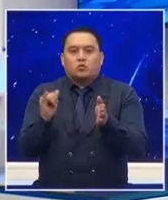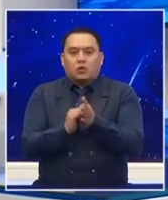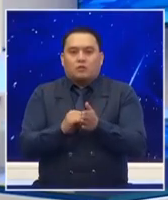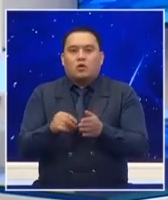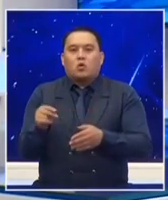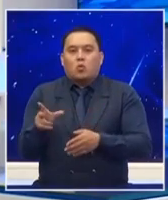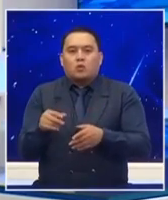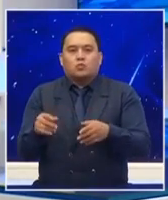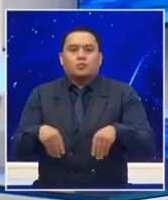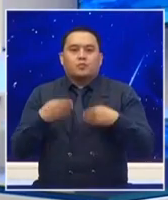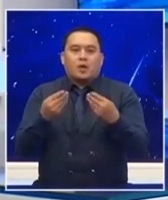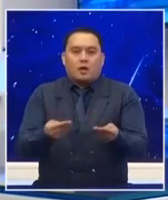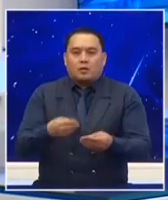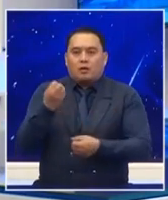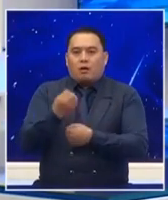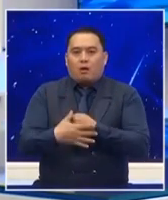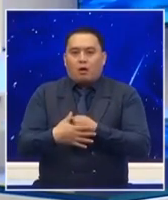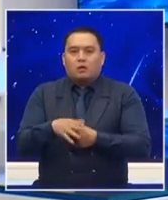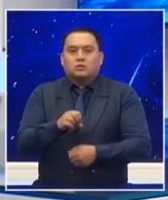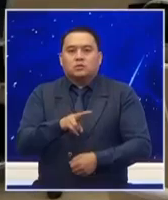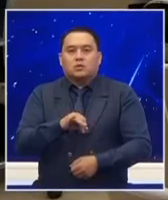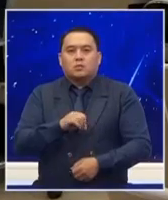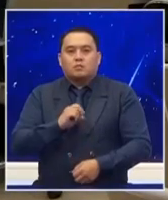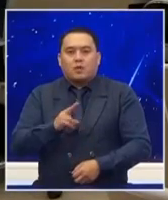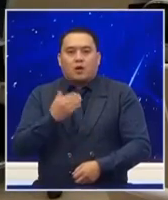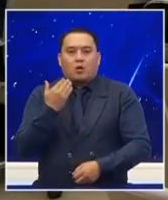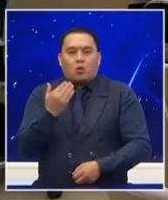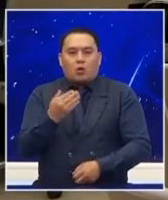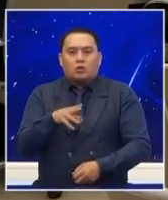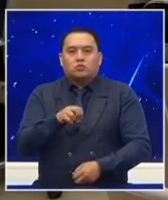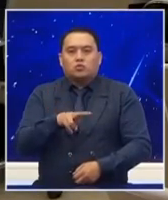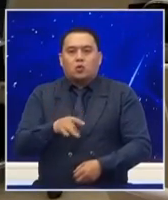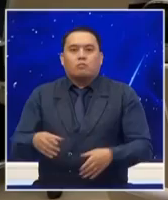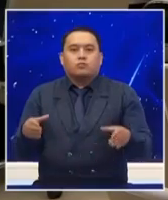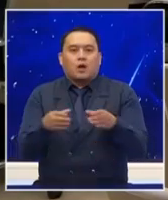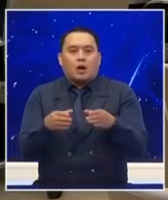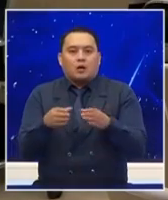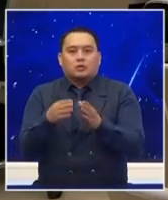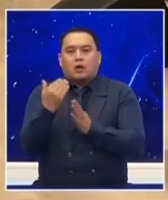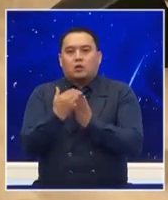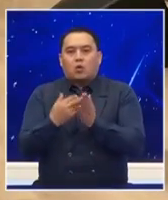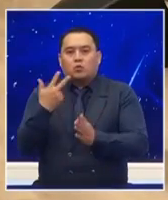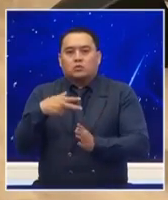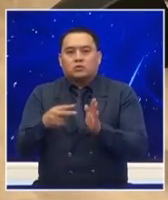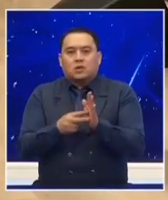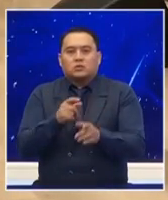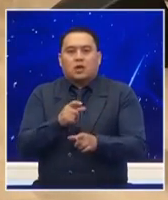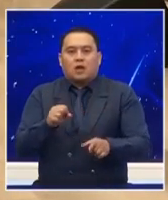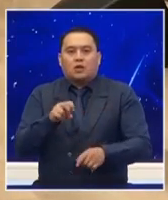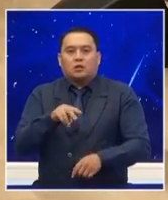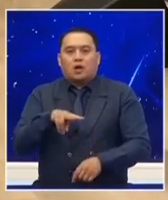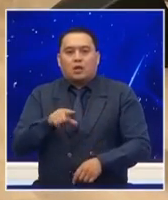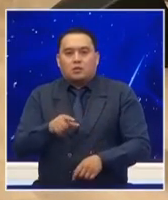берілді. Орталық сайлау комиссиясы мүшесі Асылбек Смағұловтың айтуынша, Ақжол партиясының партиялық тізімінде 38 адам, ал